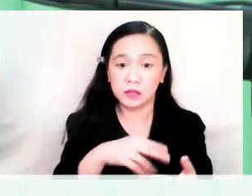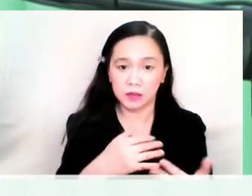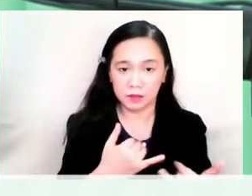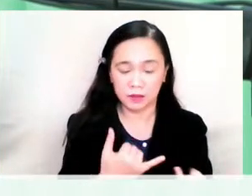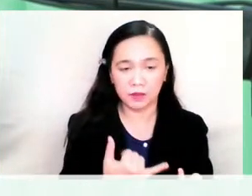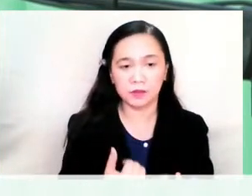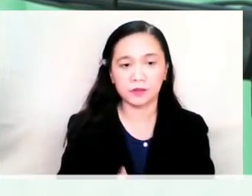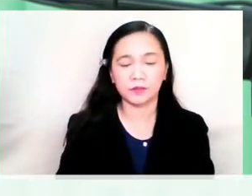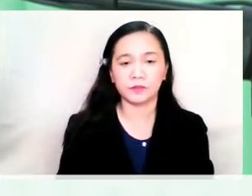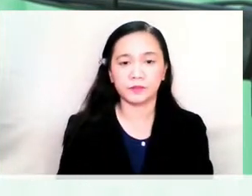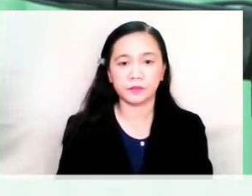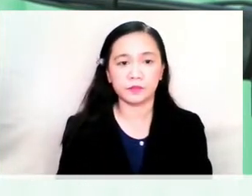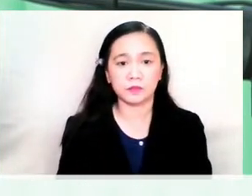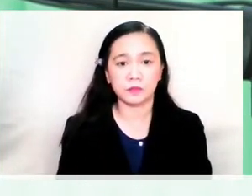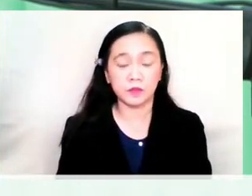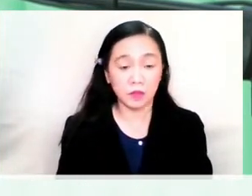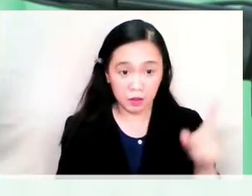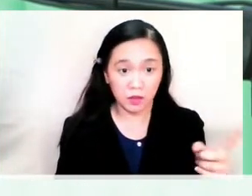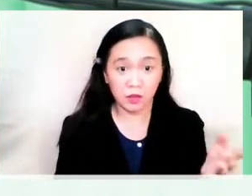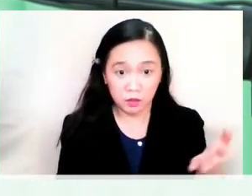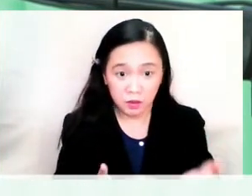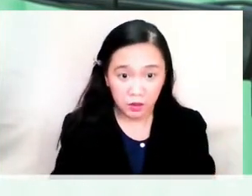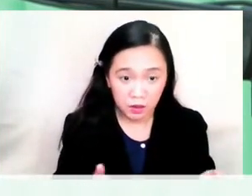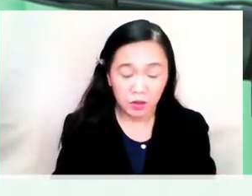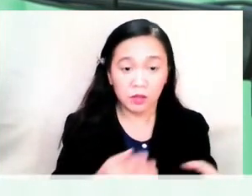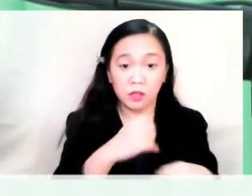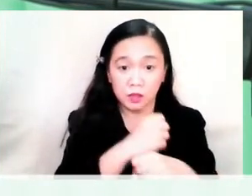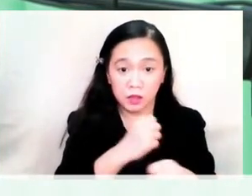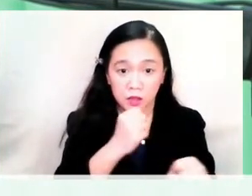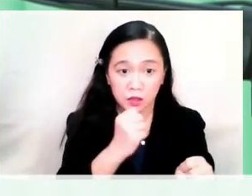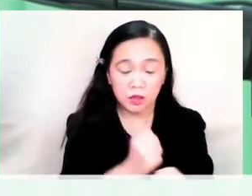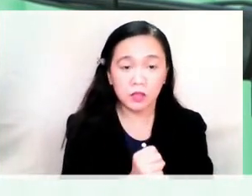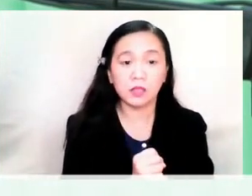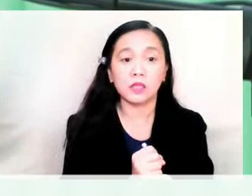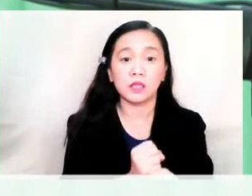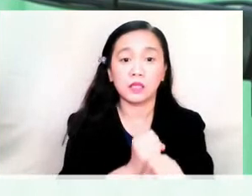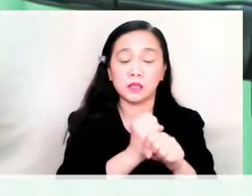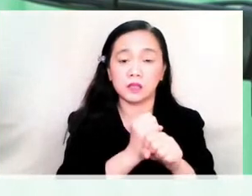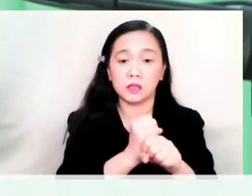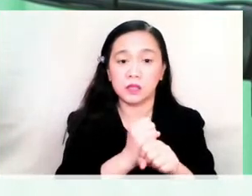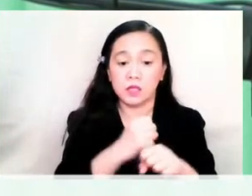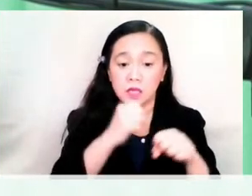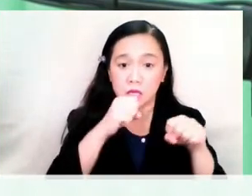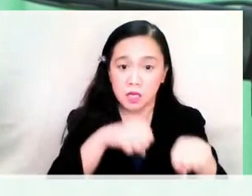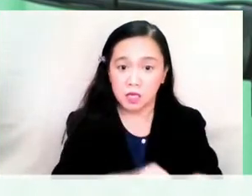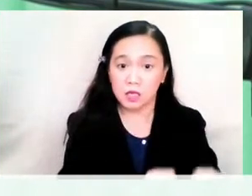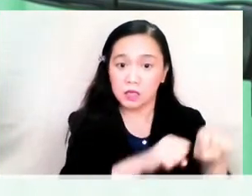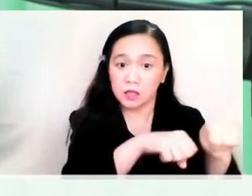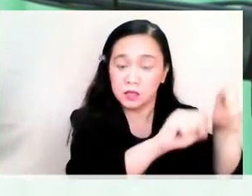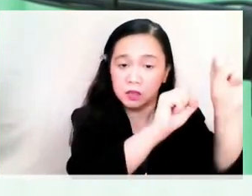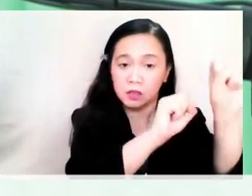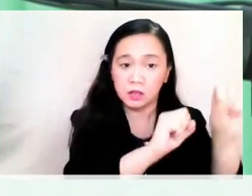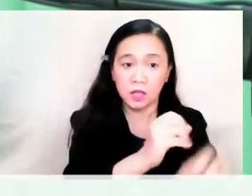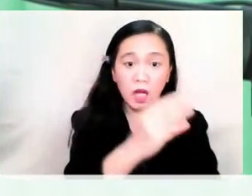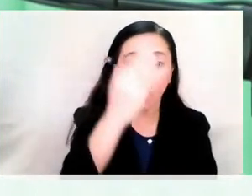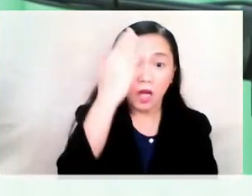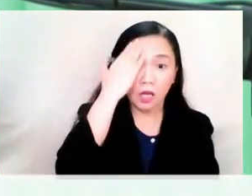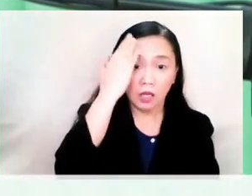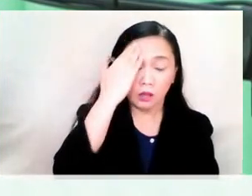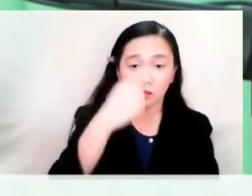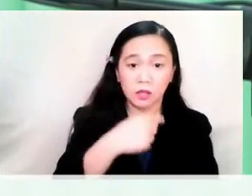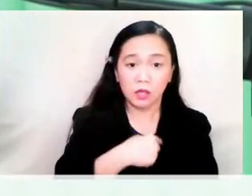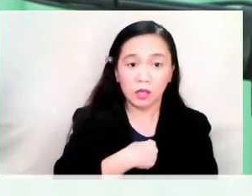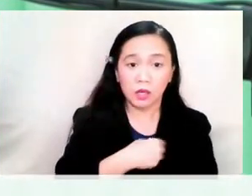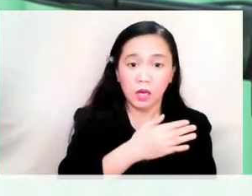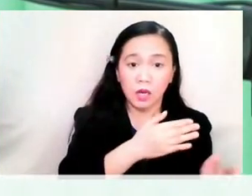Nandun ka ba, Job, noong likhain ko ang dagat? Alam mo ba na ako ang naglalagay ng